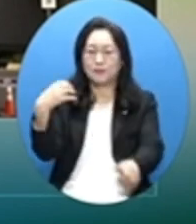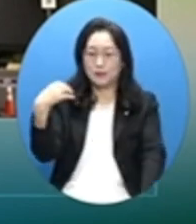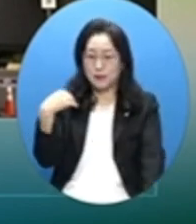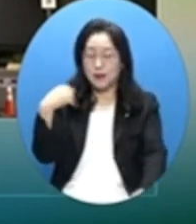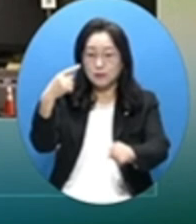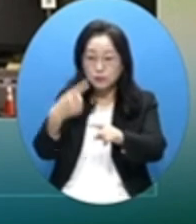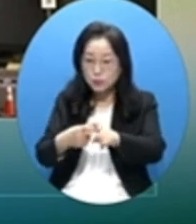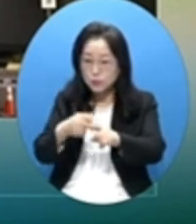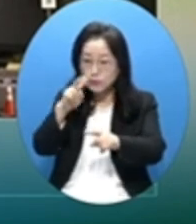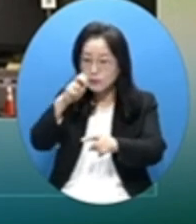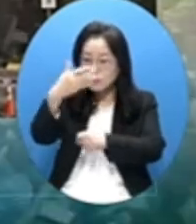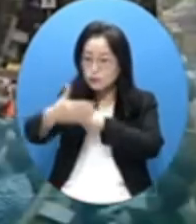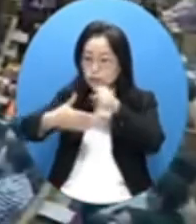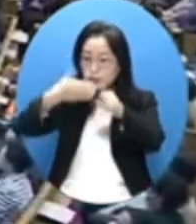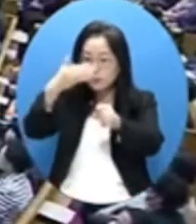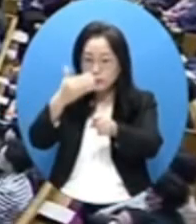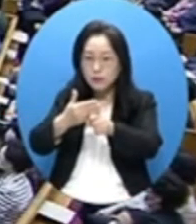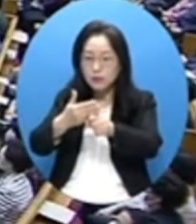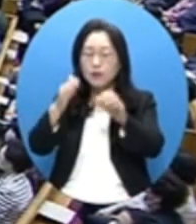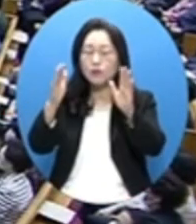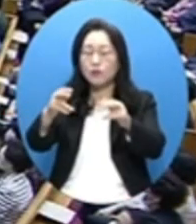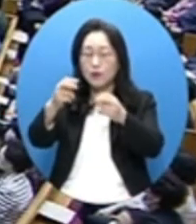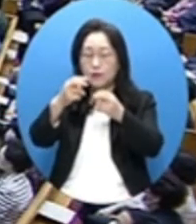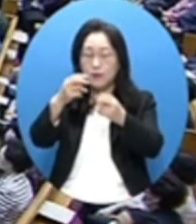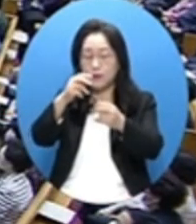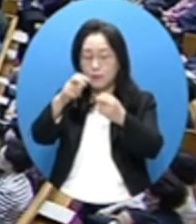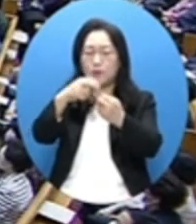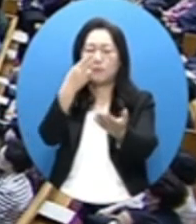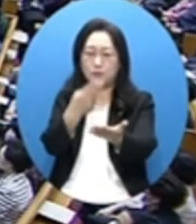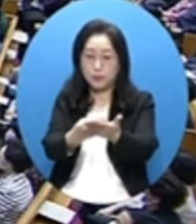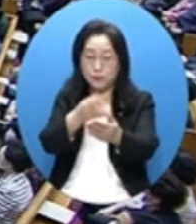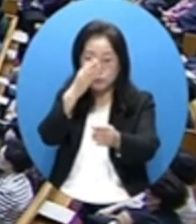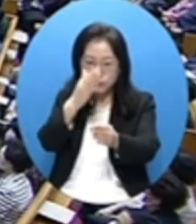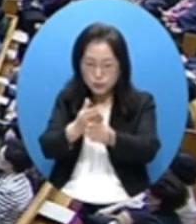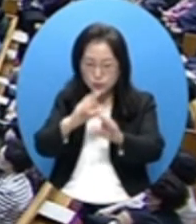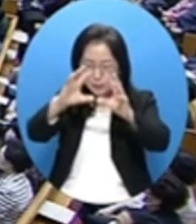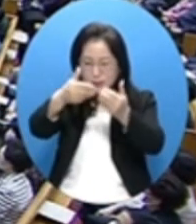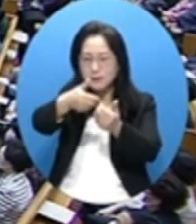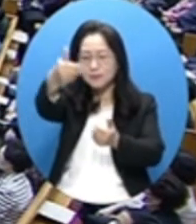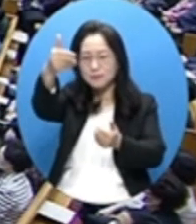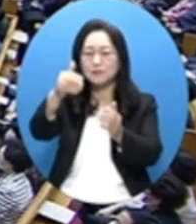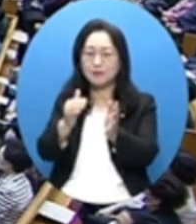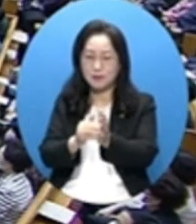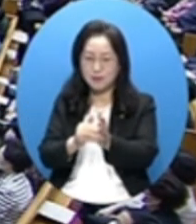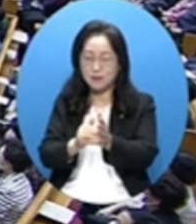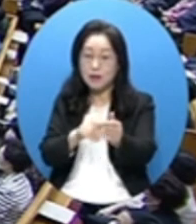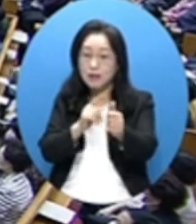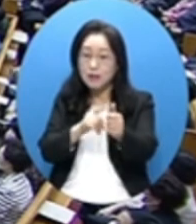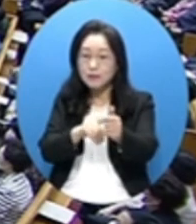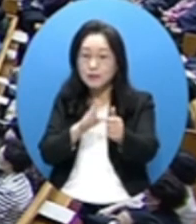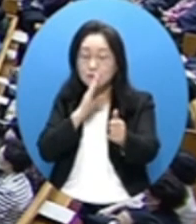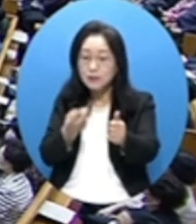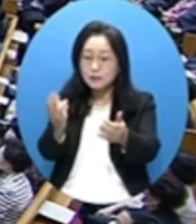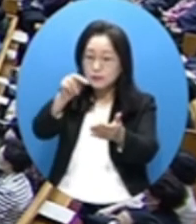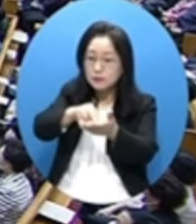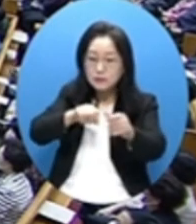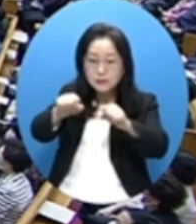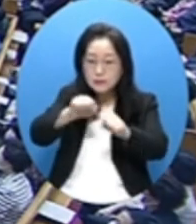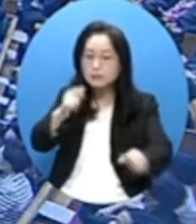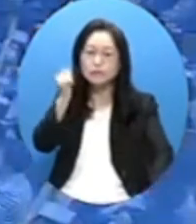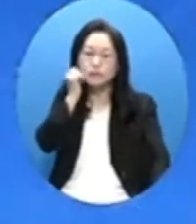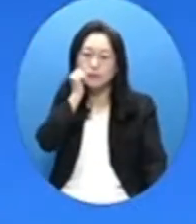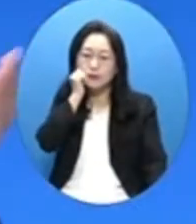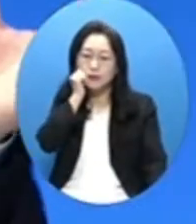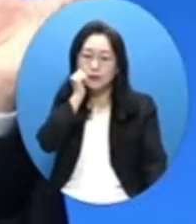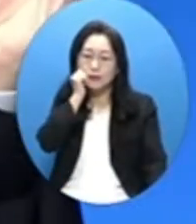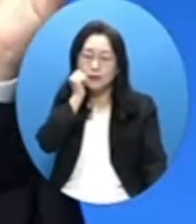29년을 그가 평생 누르고 있다가 주님의 부르심을 받았습니다 보지 못했던 장애인의